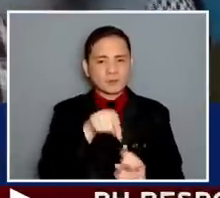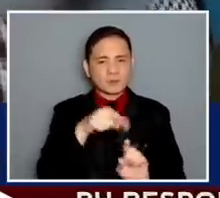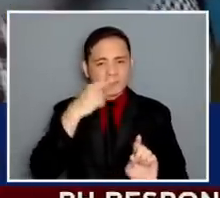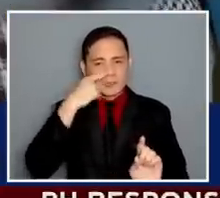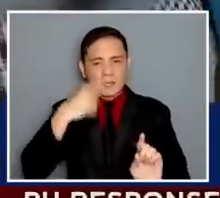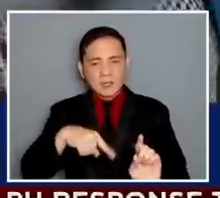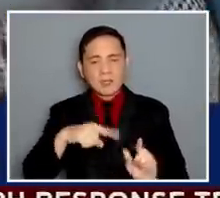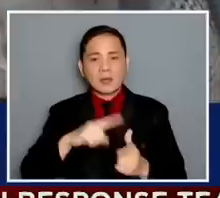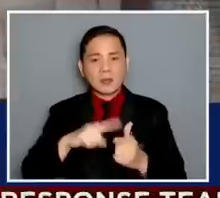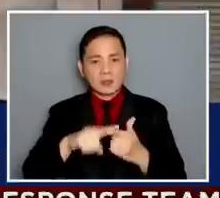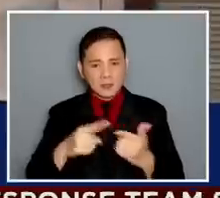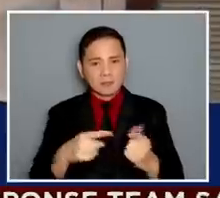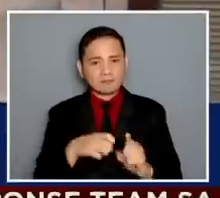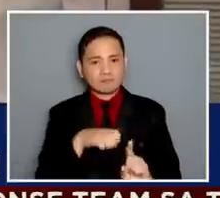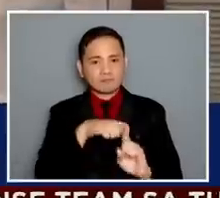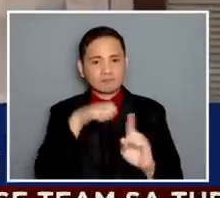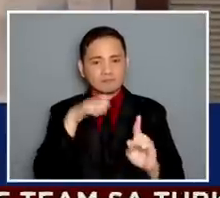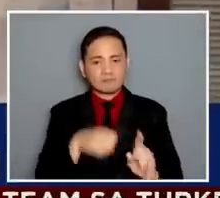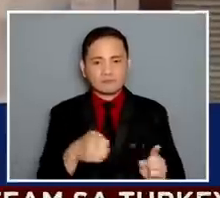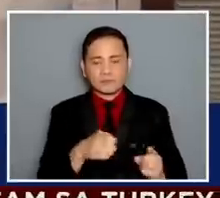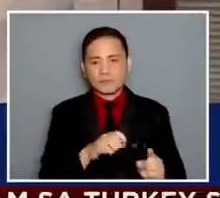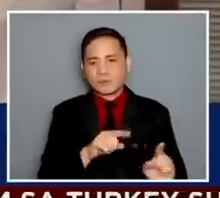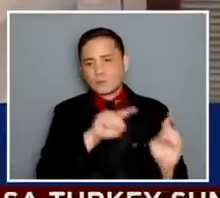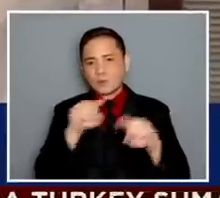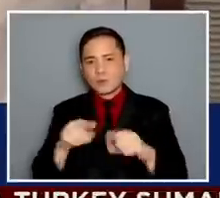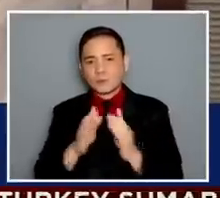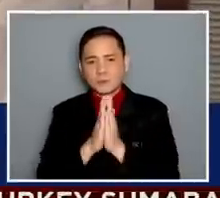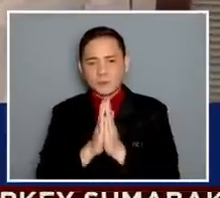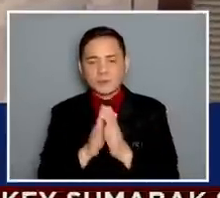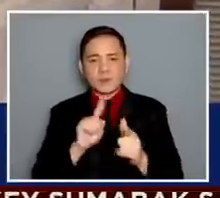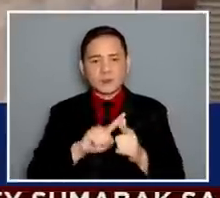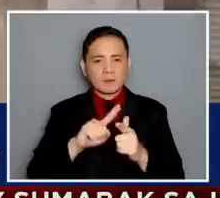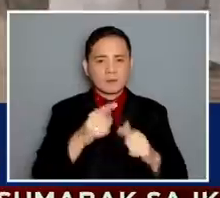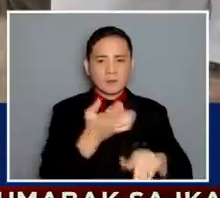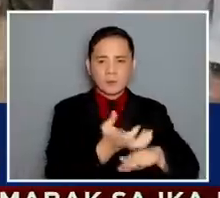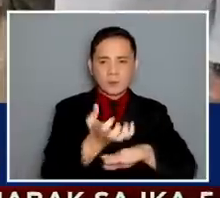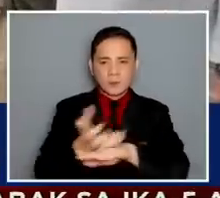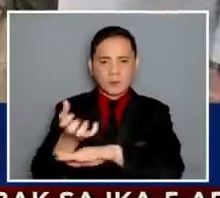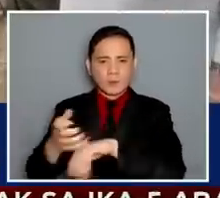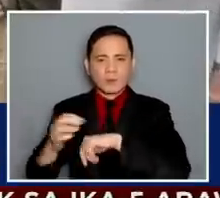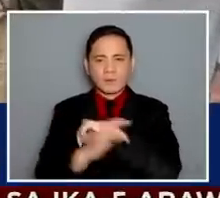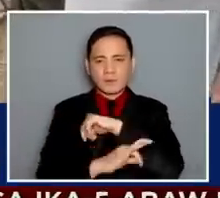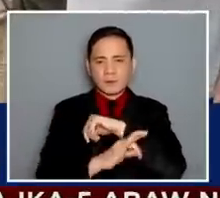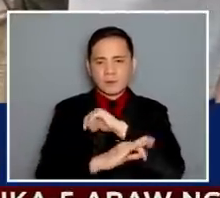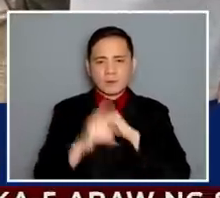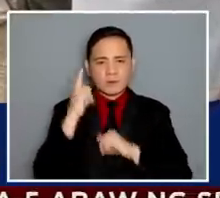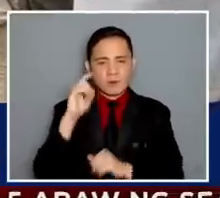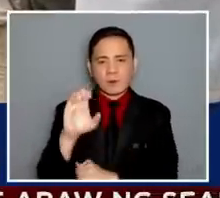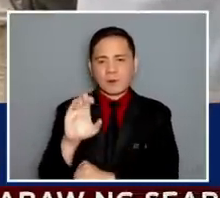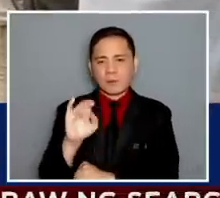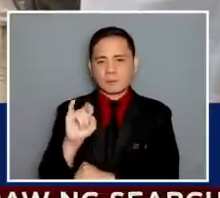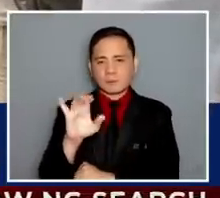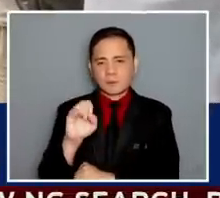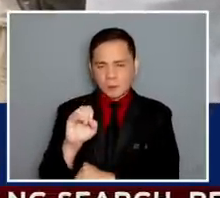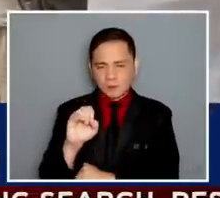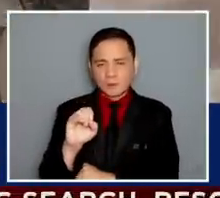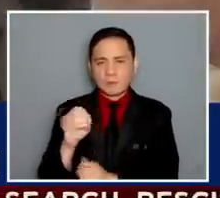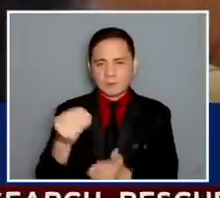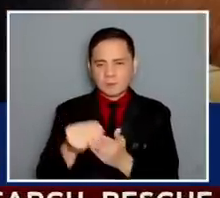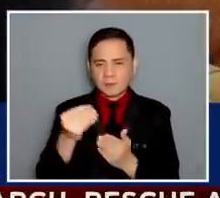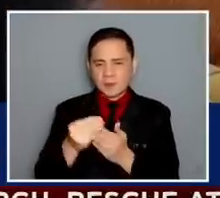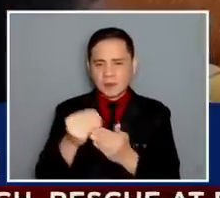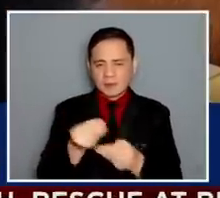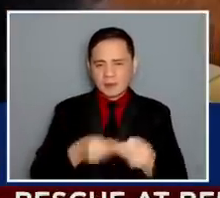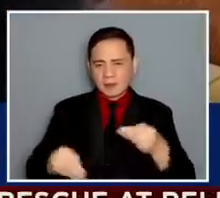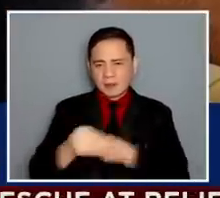para manloko ng mga banyaga na mag-invest sa cryptocurrency. Ayon sa DFA, dumanas din sila ng pisikal na pang-aabuso at